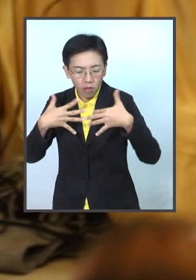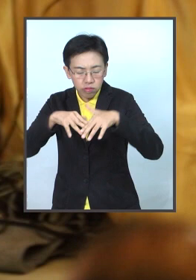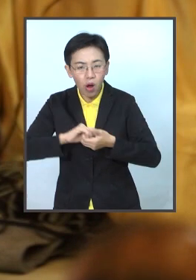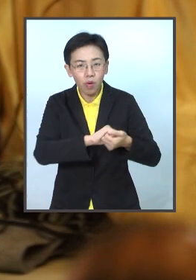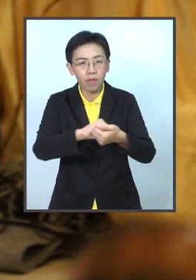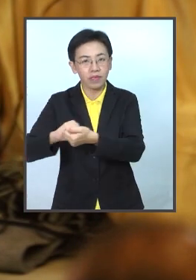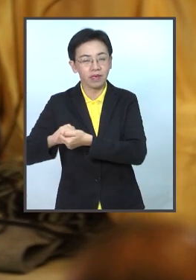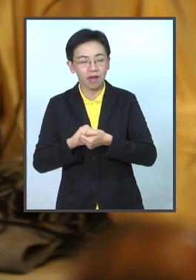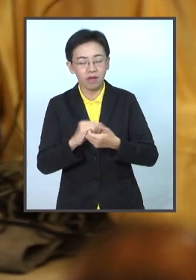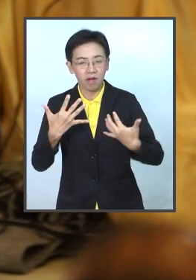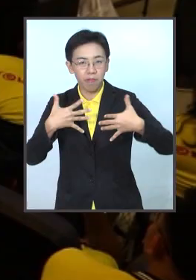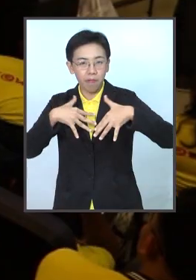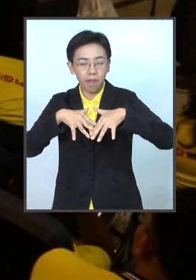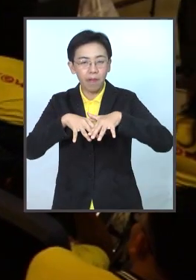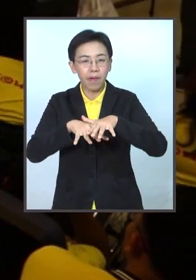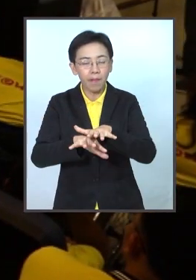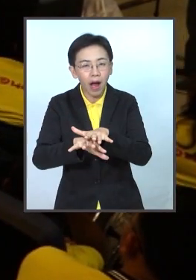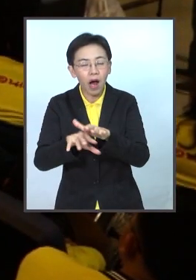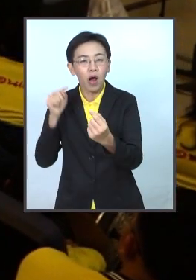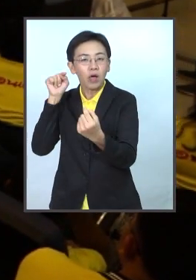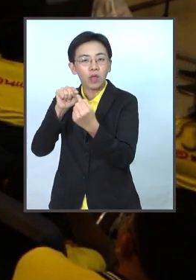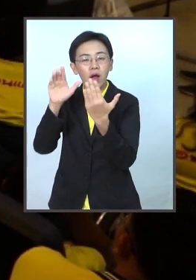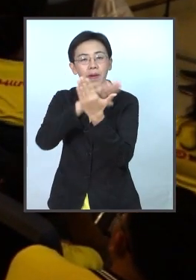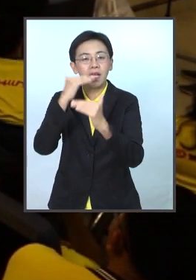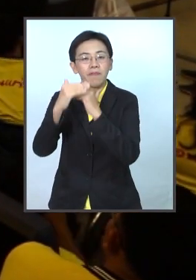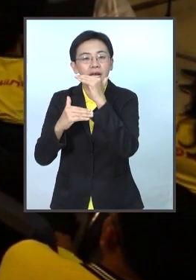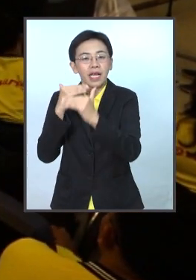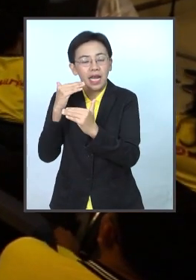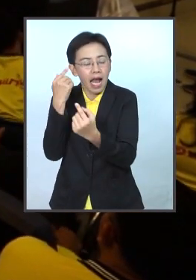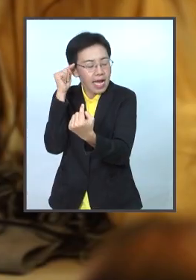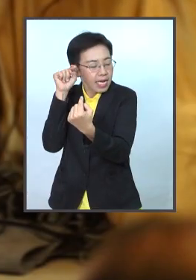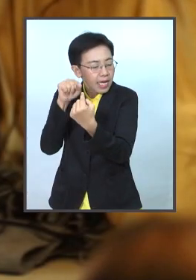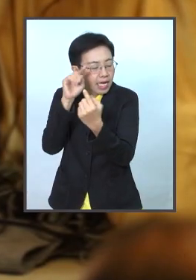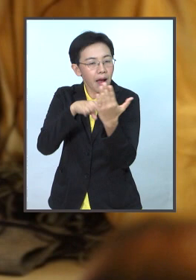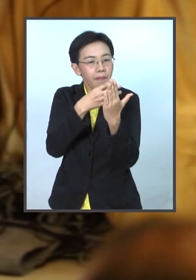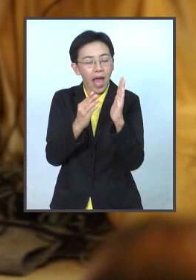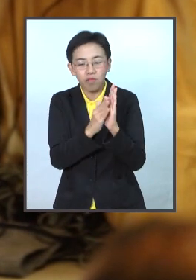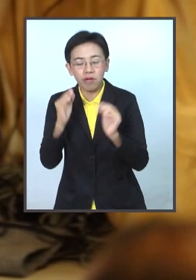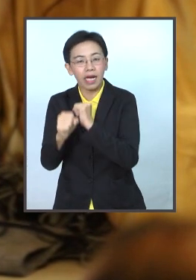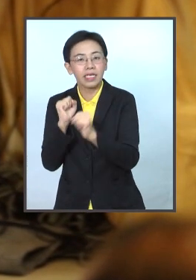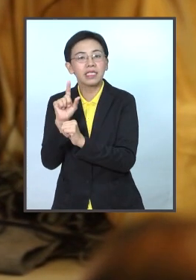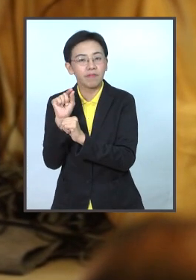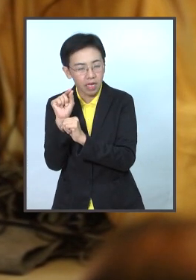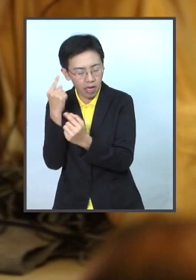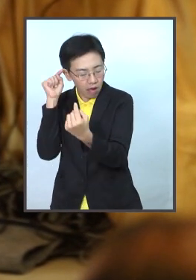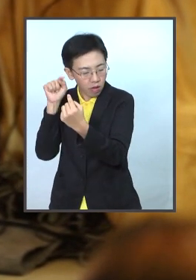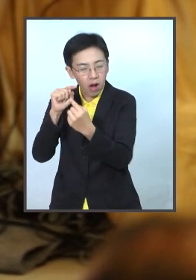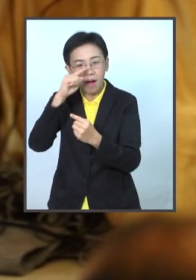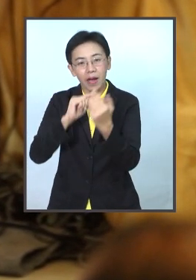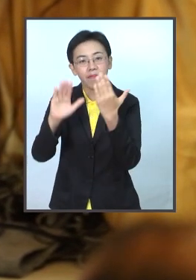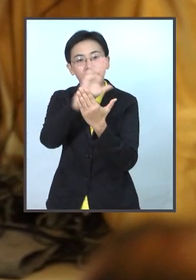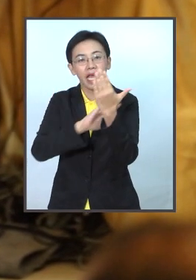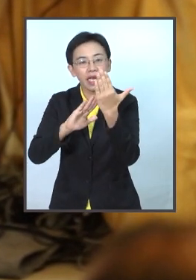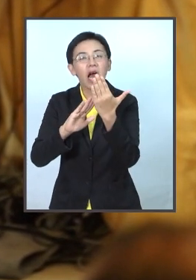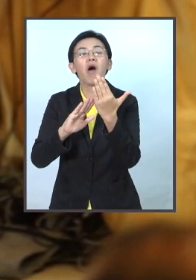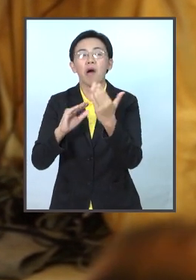ในรูปแบบการมีส่วนร่วมและก็สอดคล้องกับการพัฒนาประเทศตามแนวคิดยุทธศาสตร์20ปีภายใต้วิสัยทัศน์ประเทศ